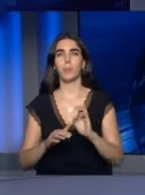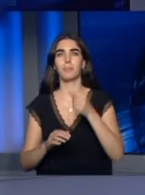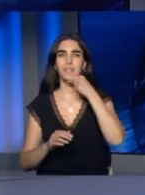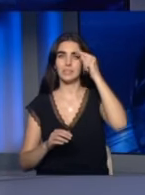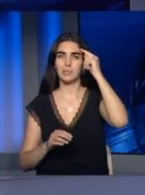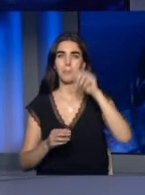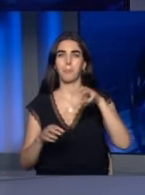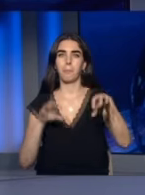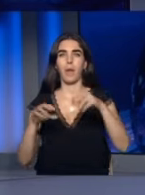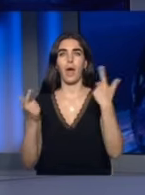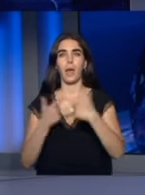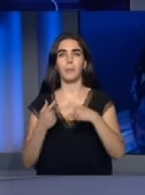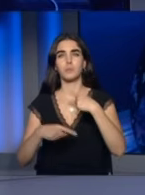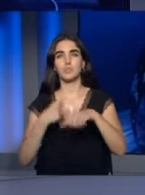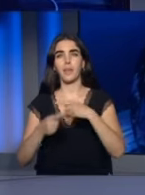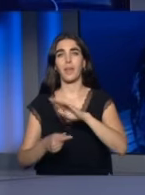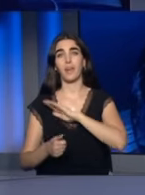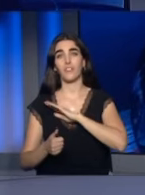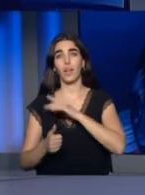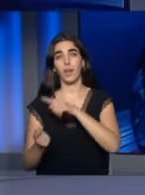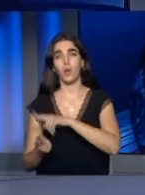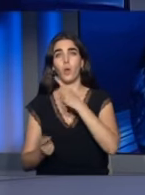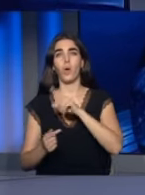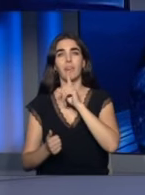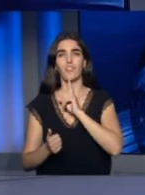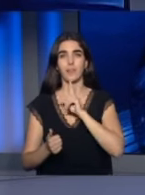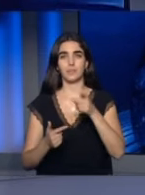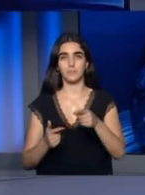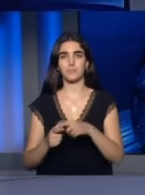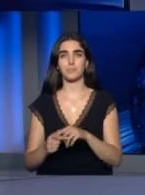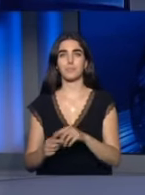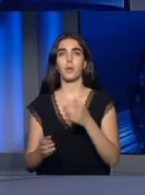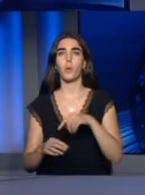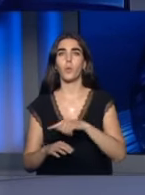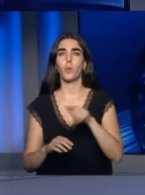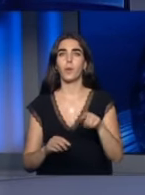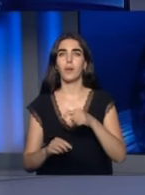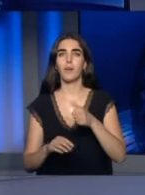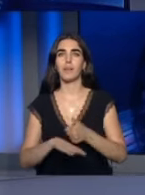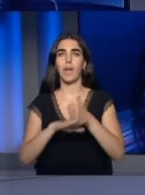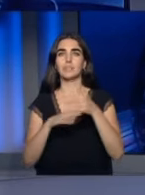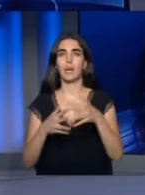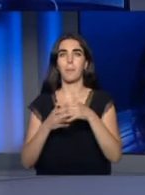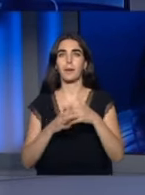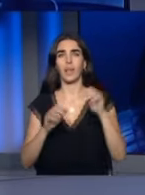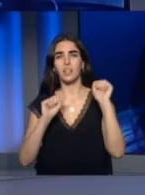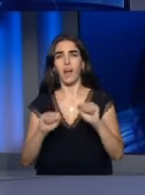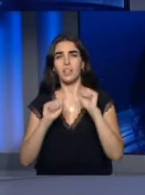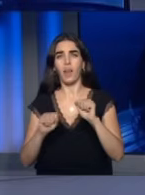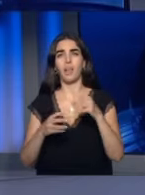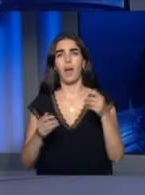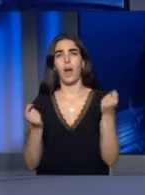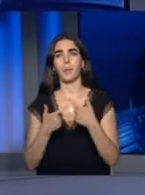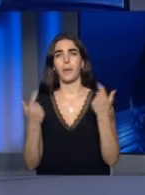الحرب المستعره على غزه من زاويه رفح ومواقف بايدن المتماوج بين الضغوط لوقف الحرب وسياق الانتخابات الرئاسيه